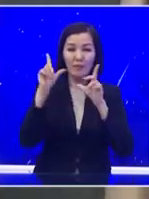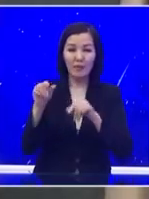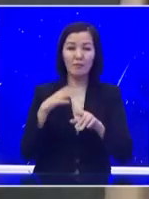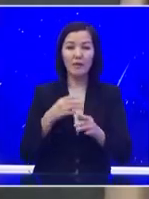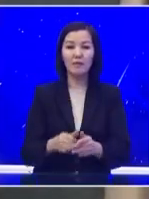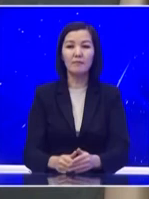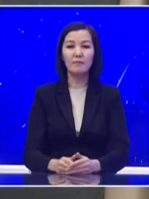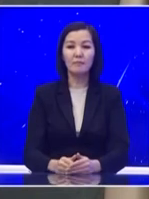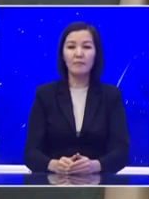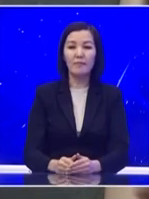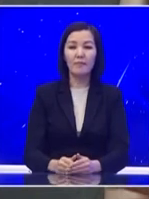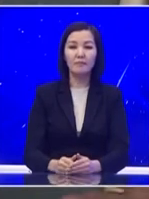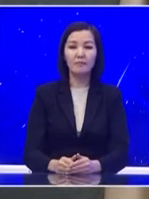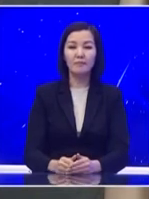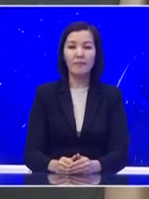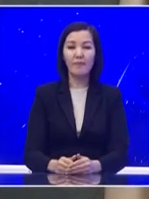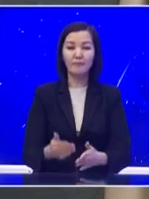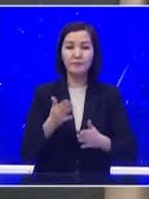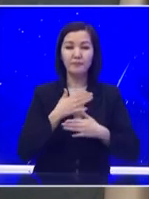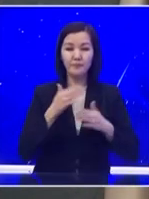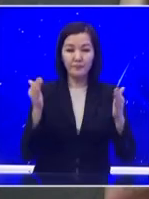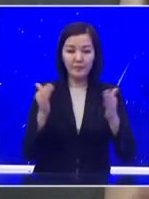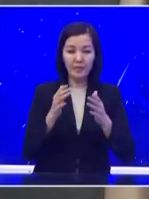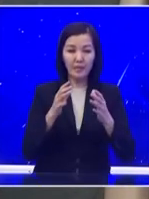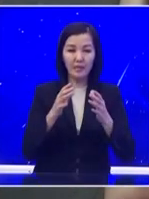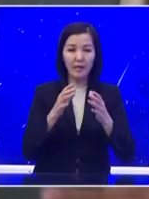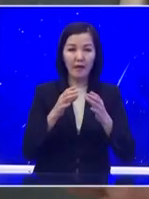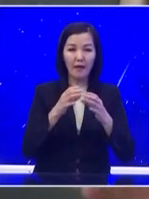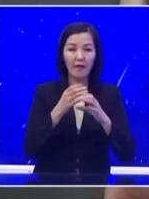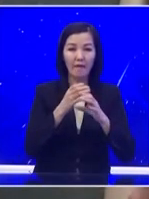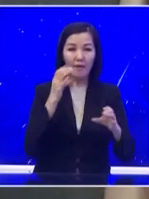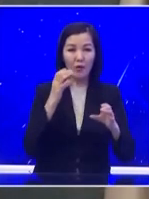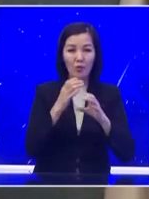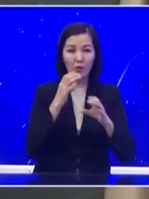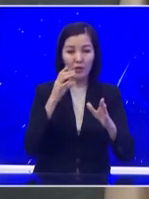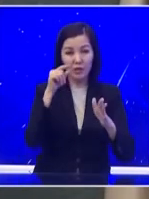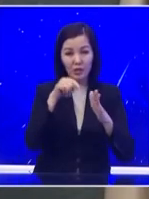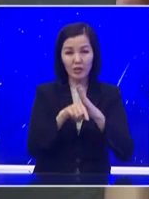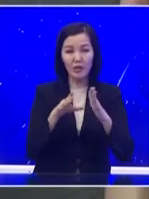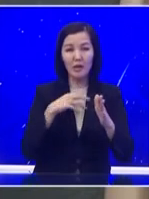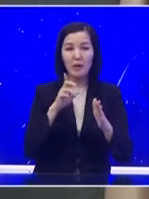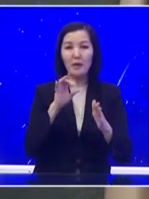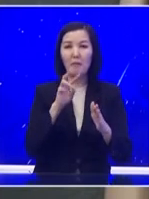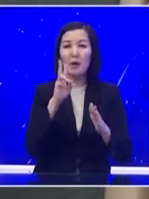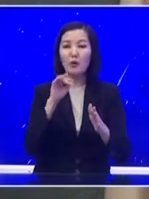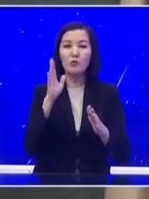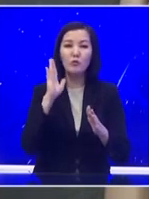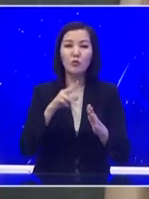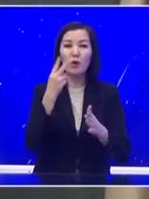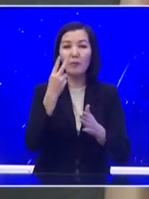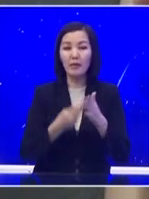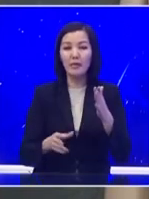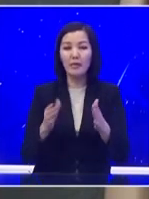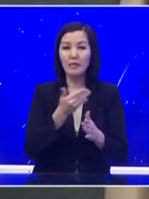там маленький вагончик. Бізді кішігірім вагондарға тиеді. Бір кезде Баку маңына тоқтап, суға батырғысы келді.